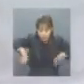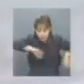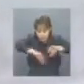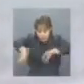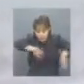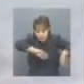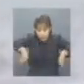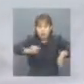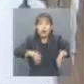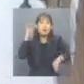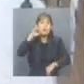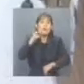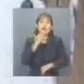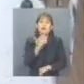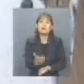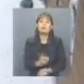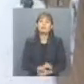ลา